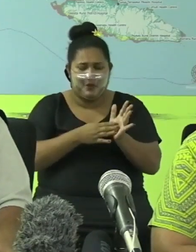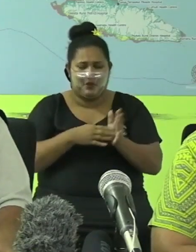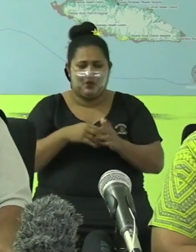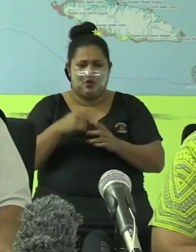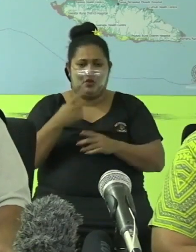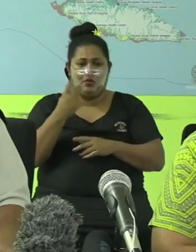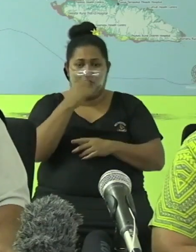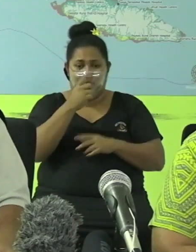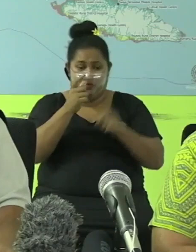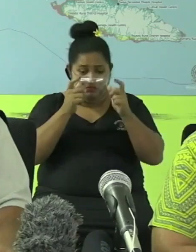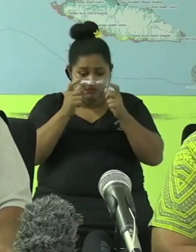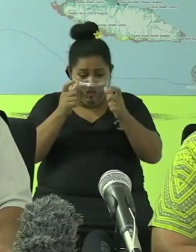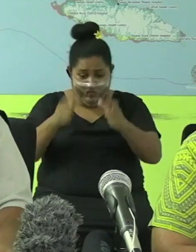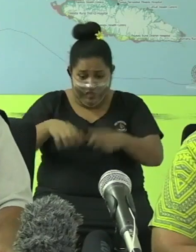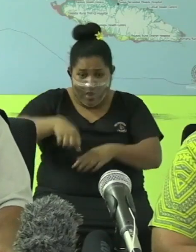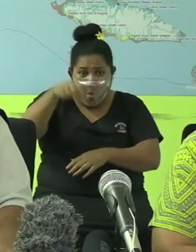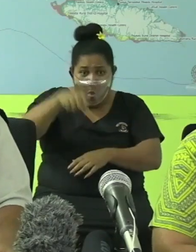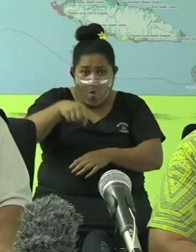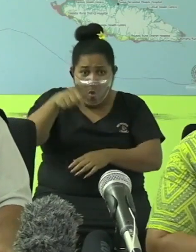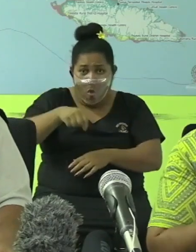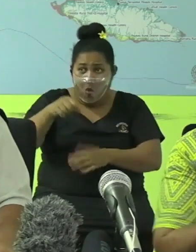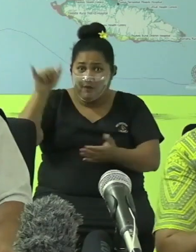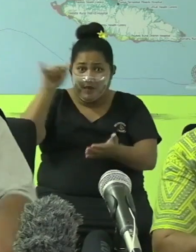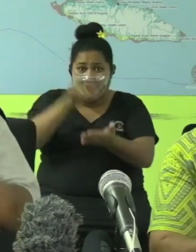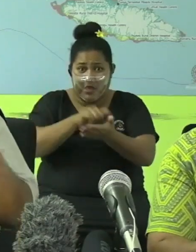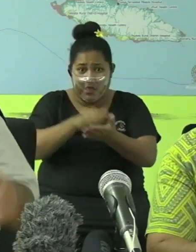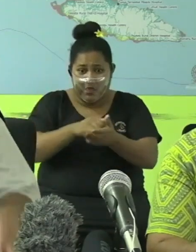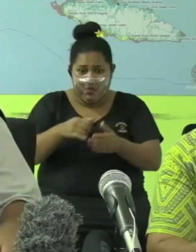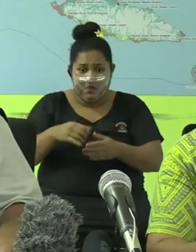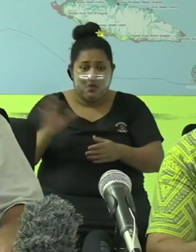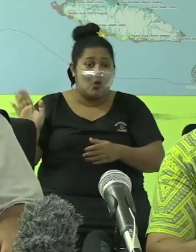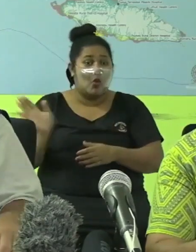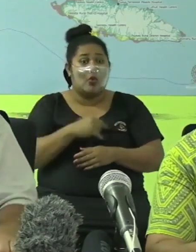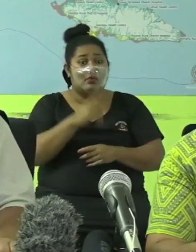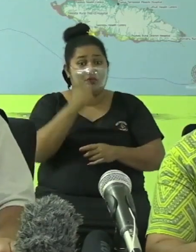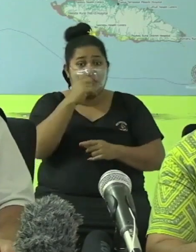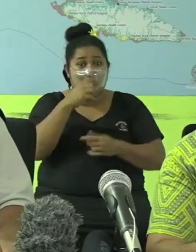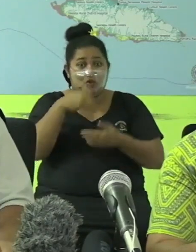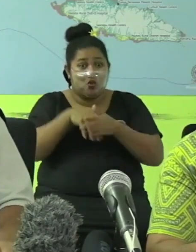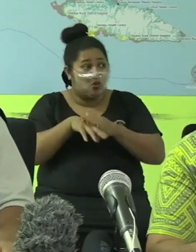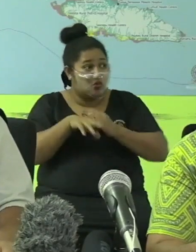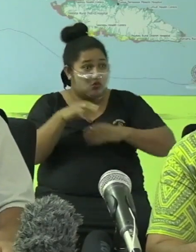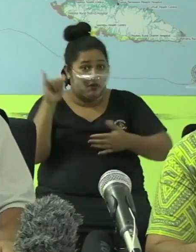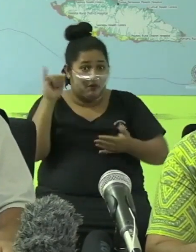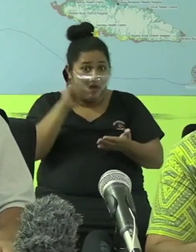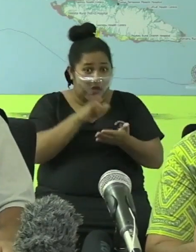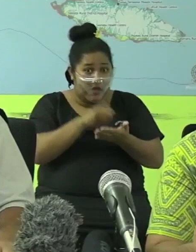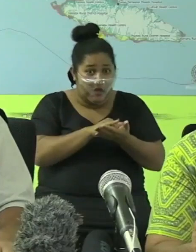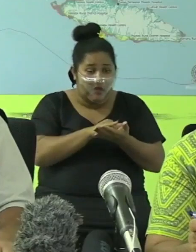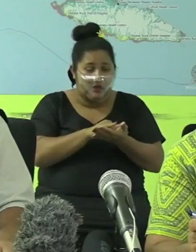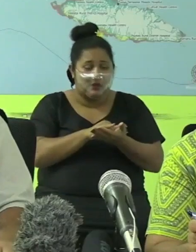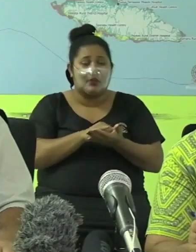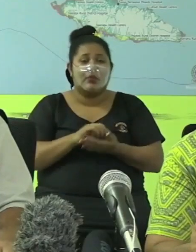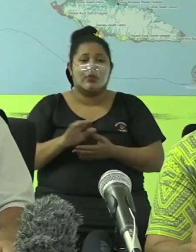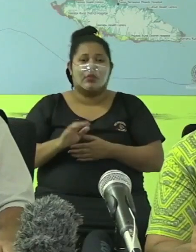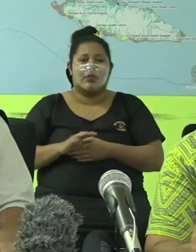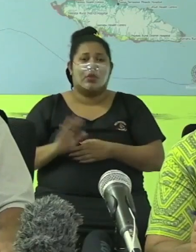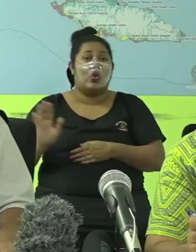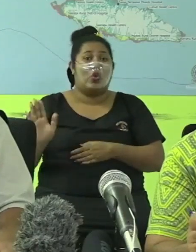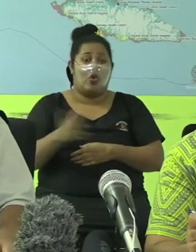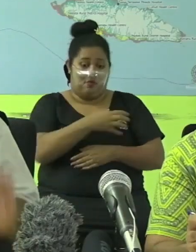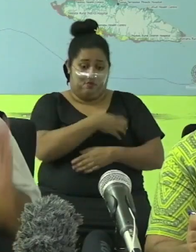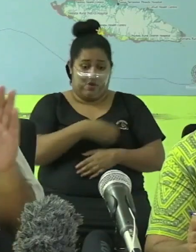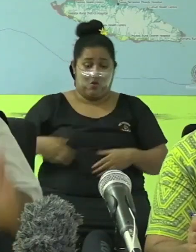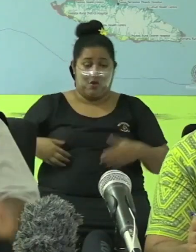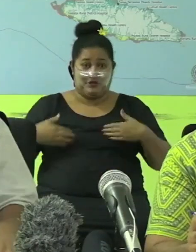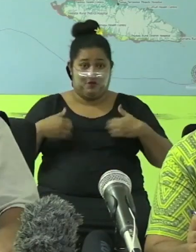lauina ato le vaalele ia latou sa tonu le vaalele ia whapena uma ma tanga renga Soifua